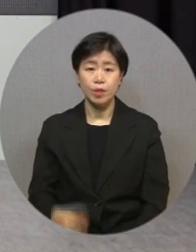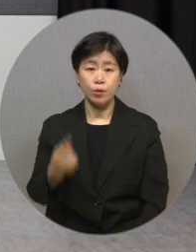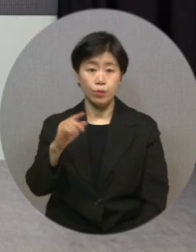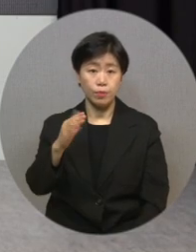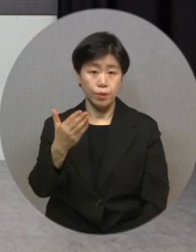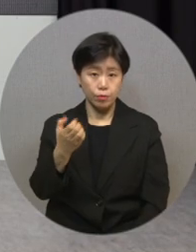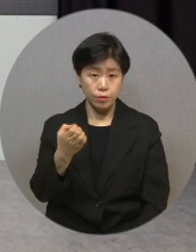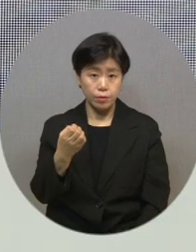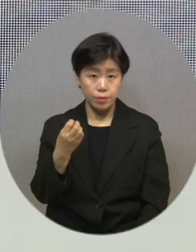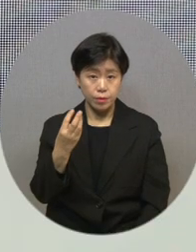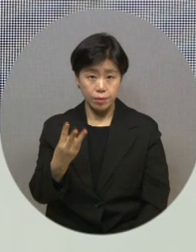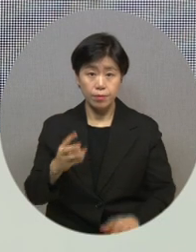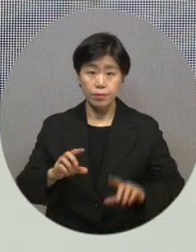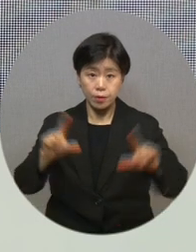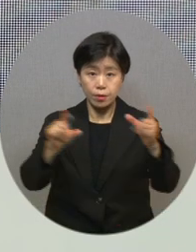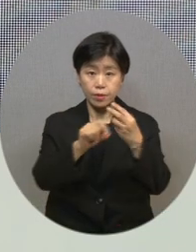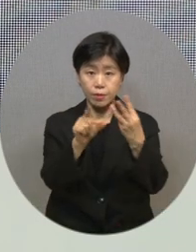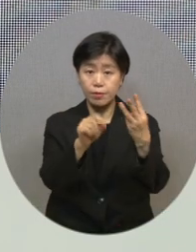1993년